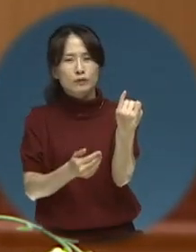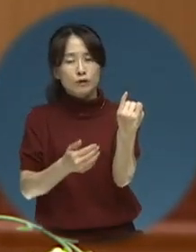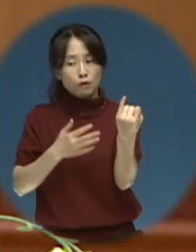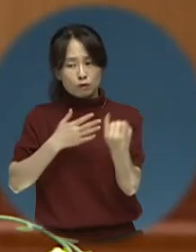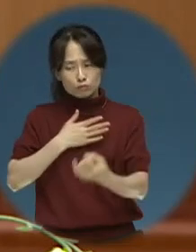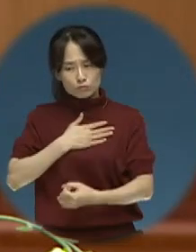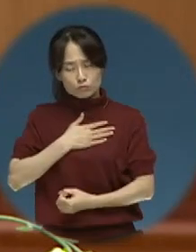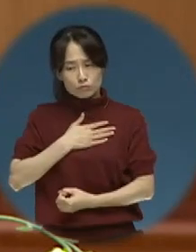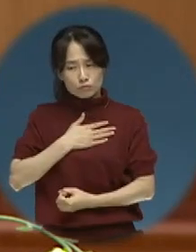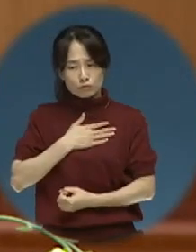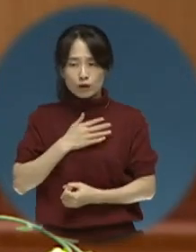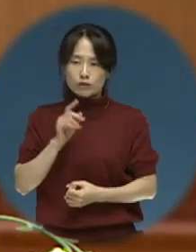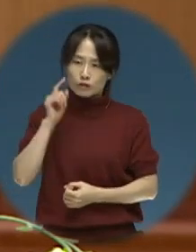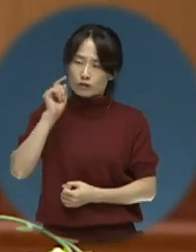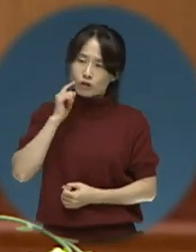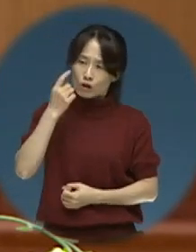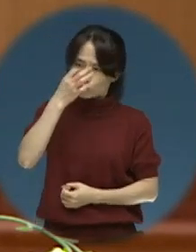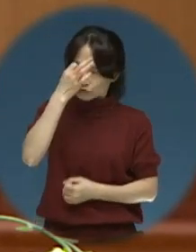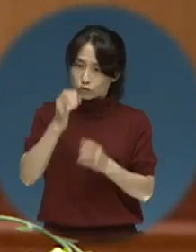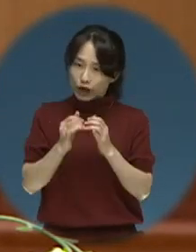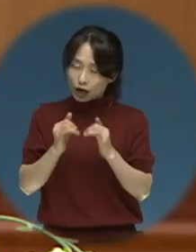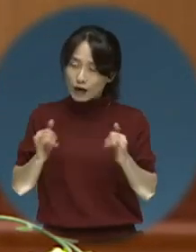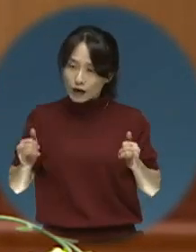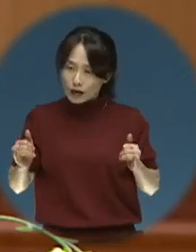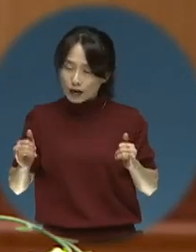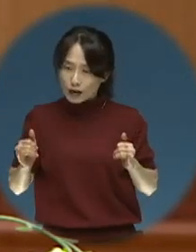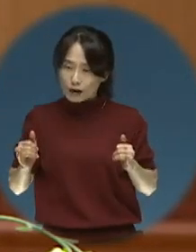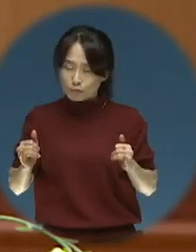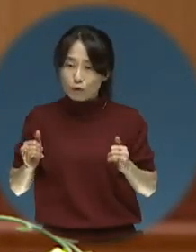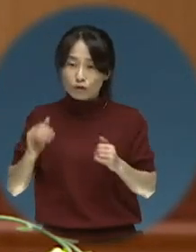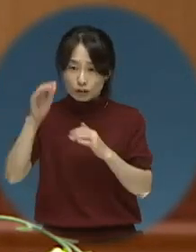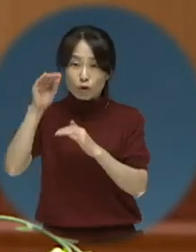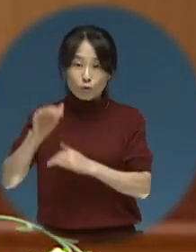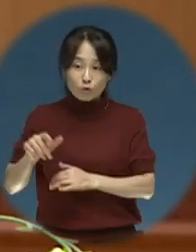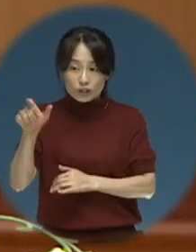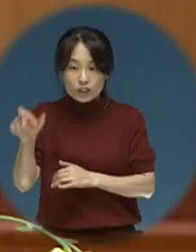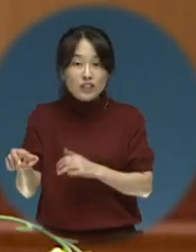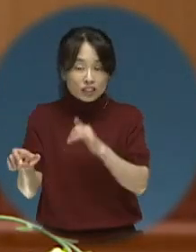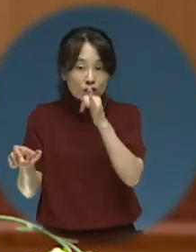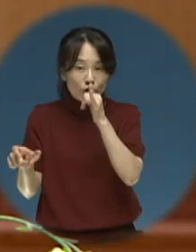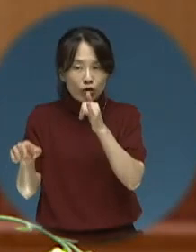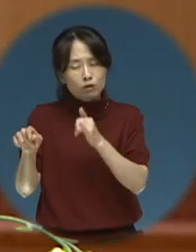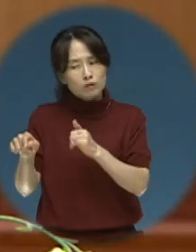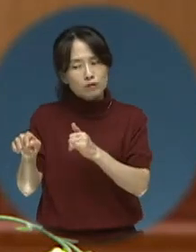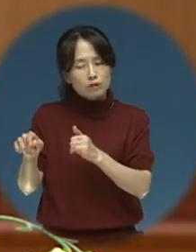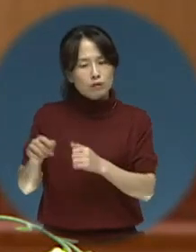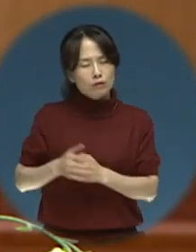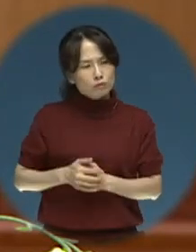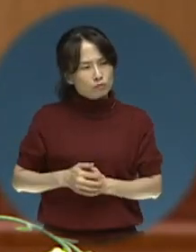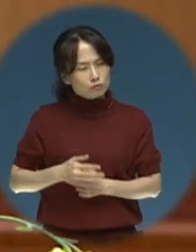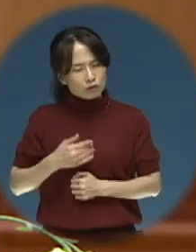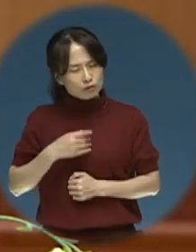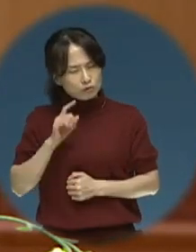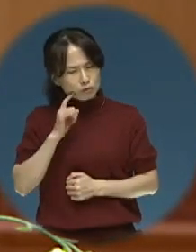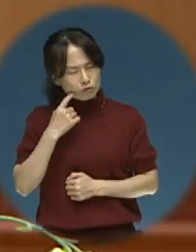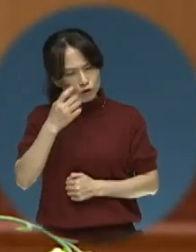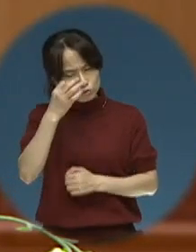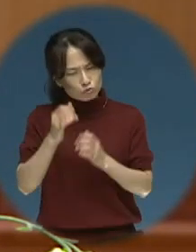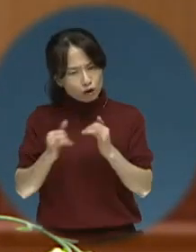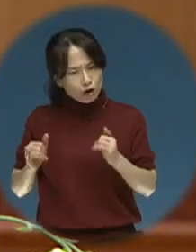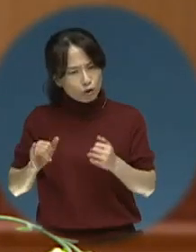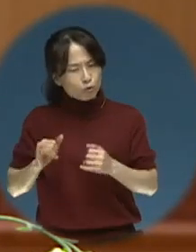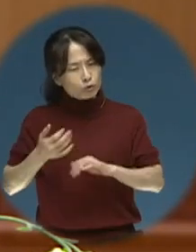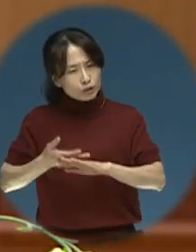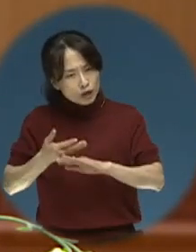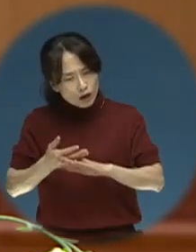나는 예술가예요. 뭐 이제 이런 건데요. 예, 예. 그 이건 예술가하고 다르지 않냐. 뭐 이렇게 엉뚱한